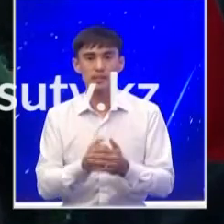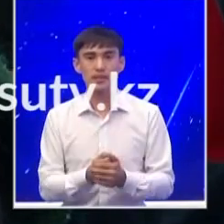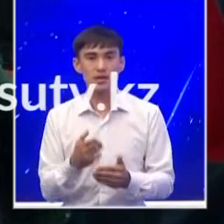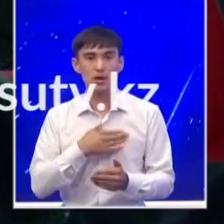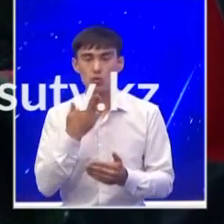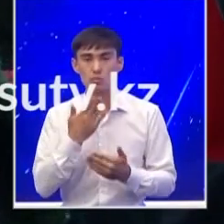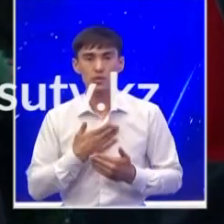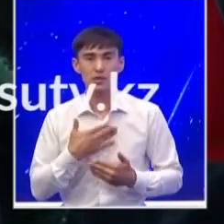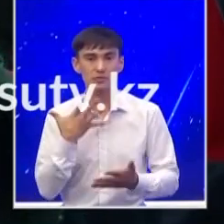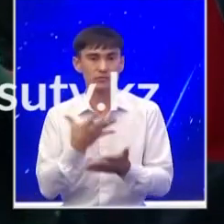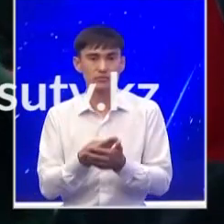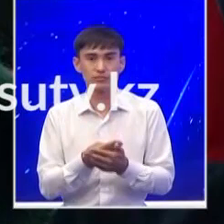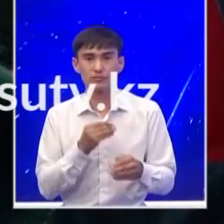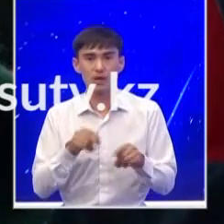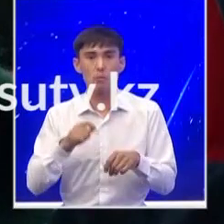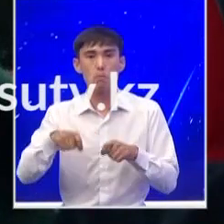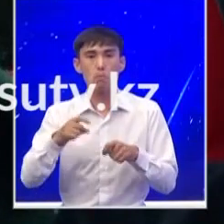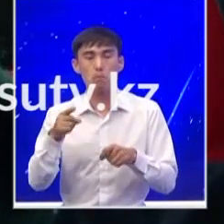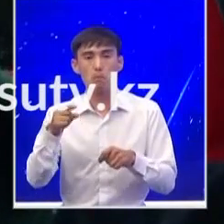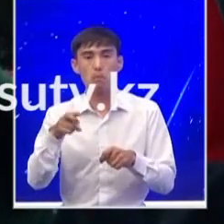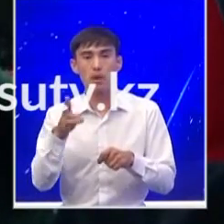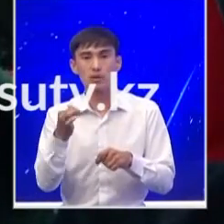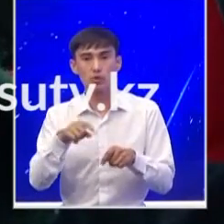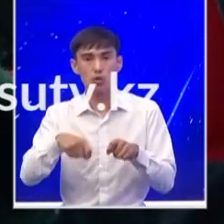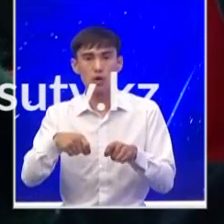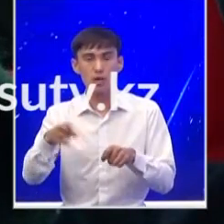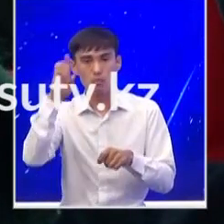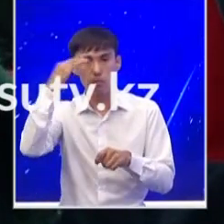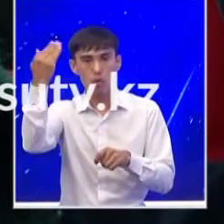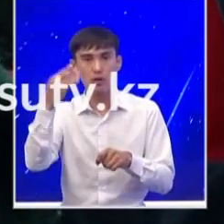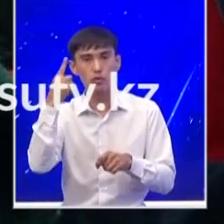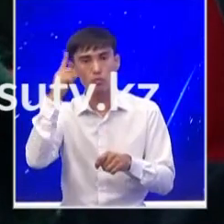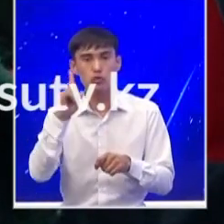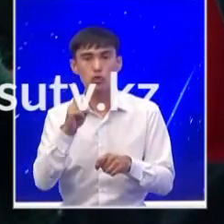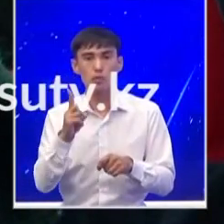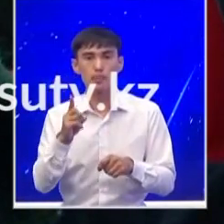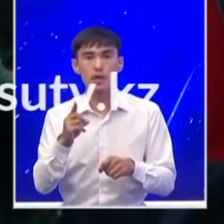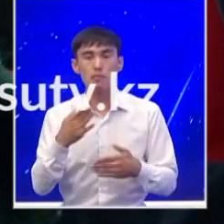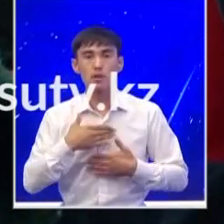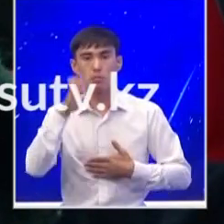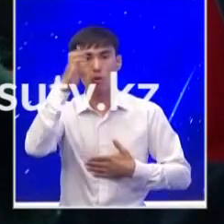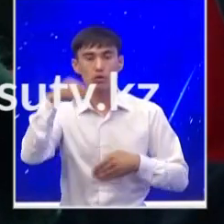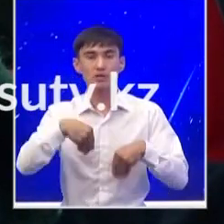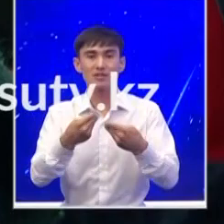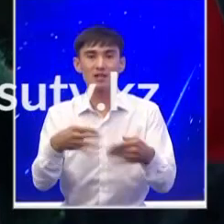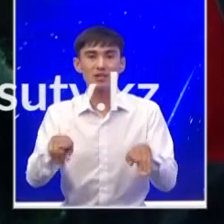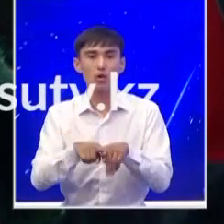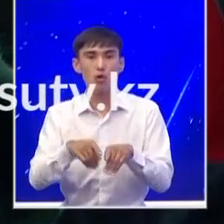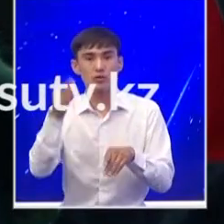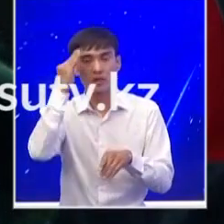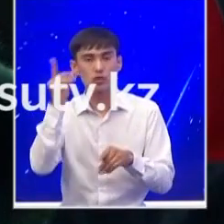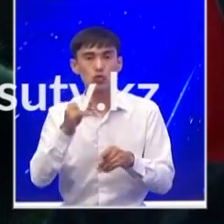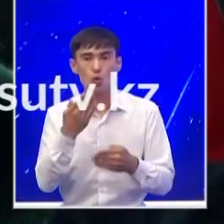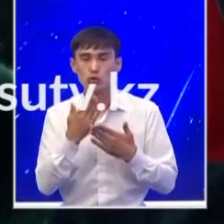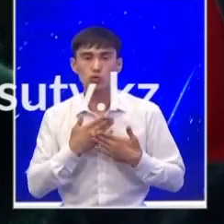вообще любила. Ну, портной, говорят, от Бога. Наверное, я думаю, что мне Бог дал такое, что я